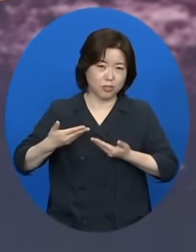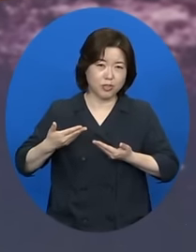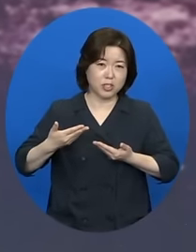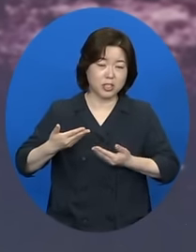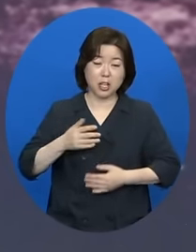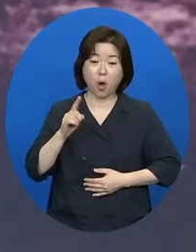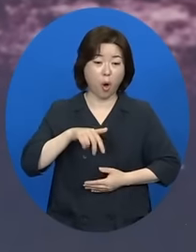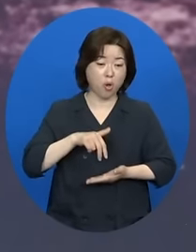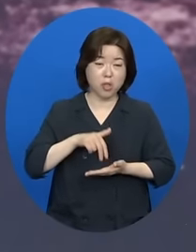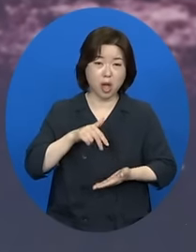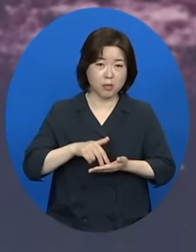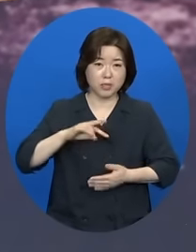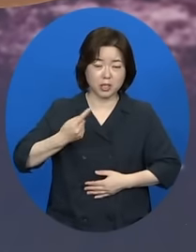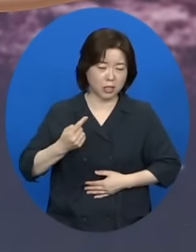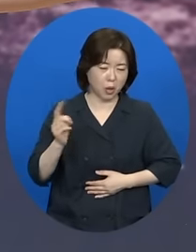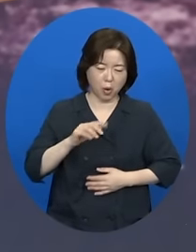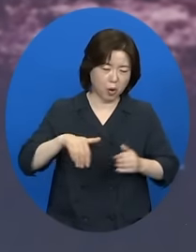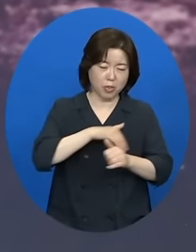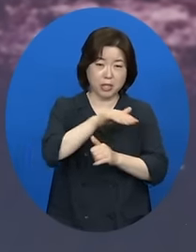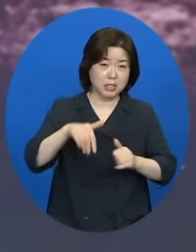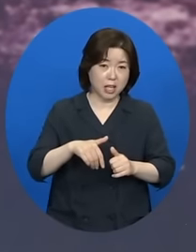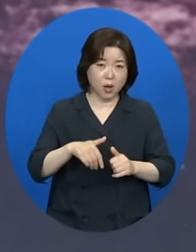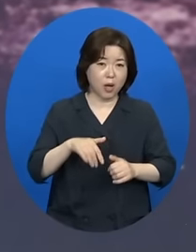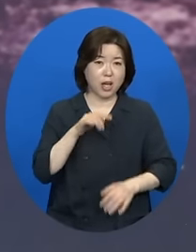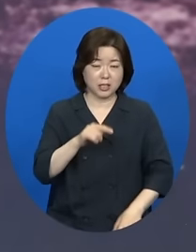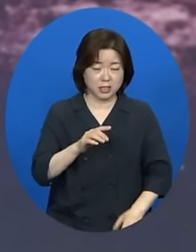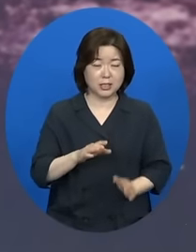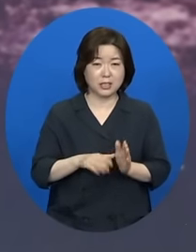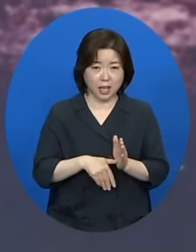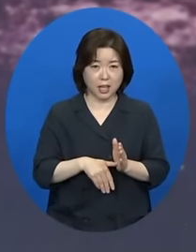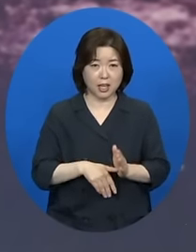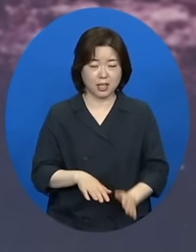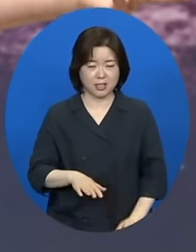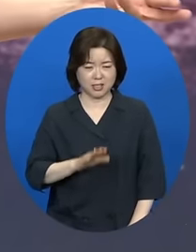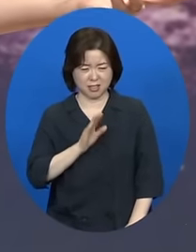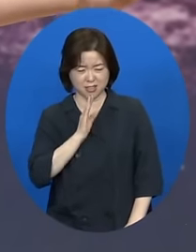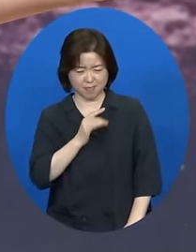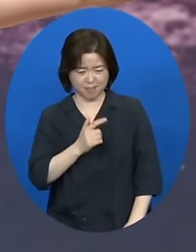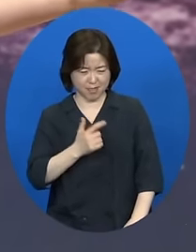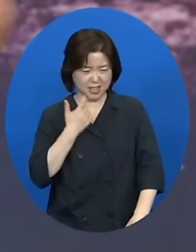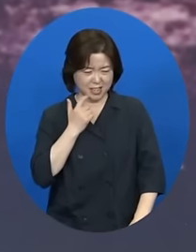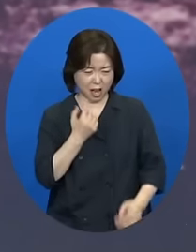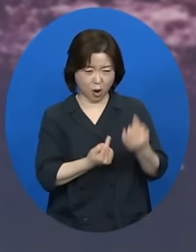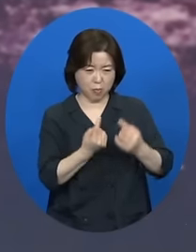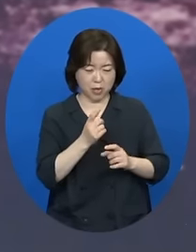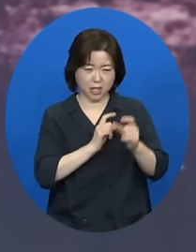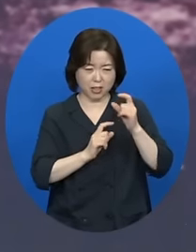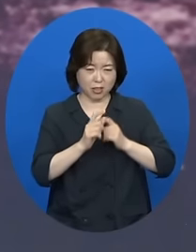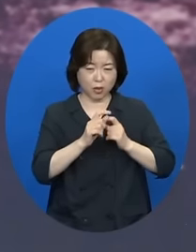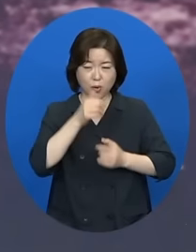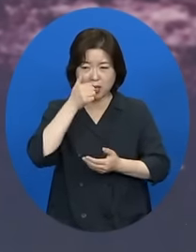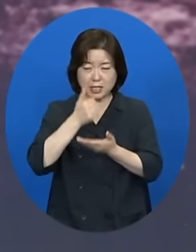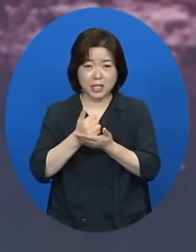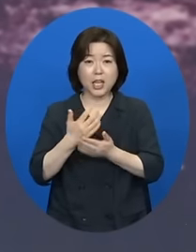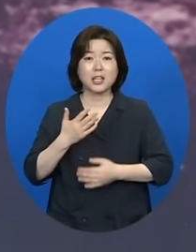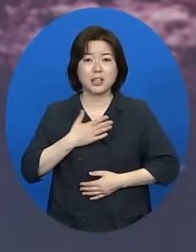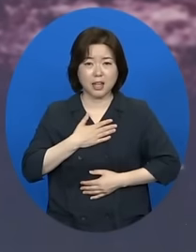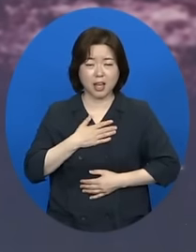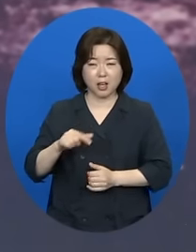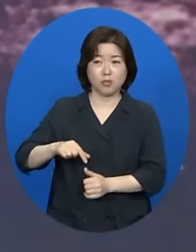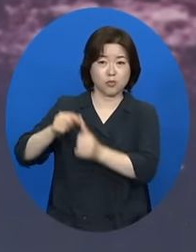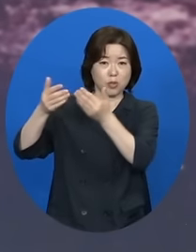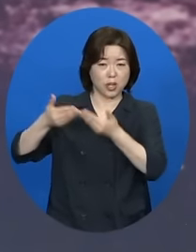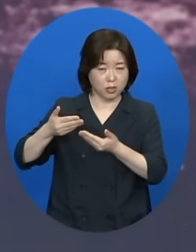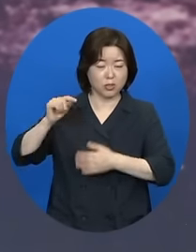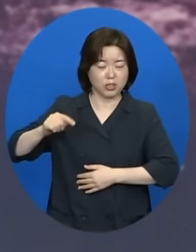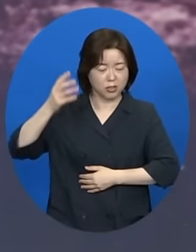어떤 형편에 있어 내가 어떤 처지에 있었는데 정말 이 야곱보다 더한 죄인이었던 나를 구원하신 주님 그것을